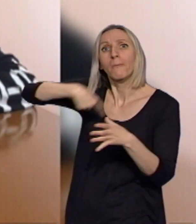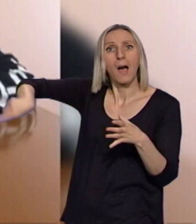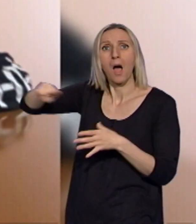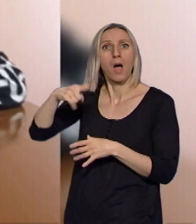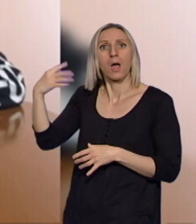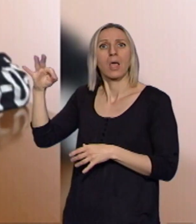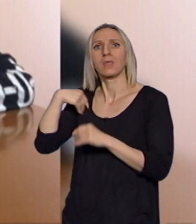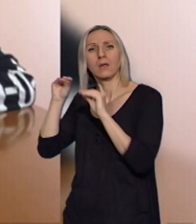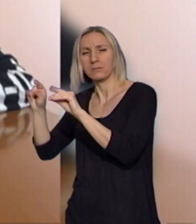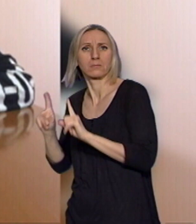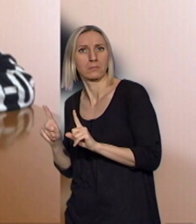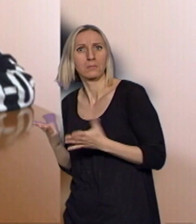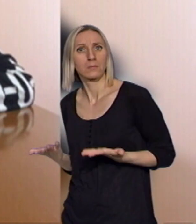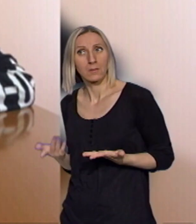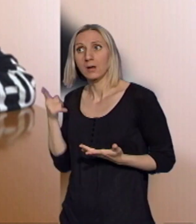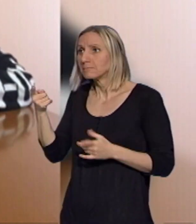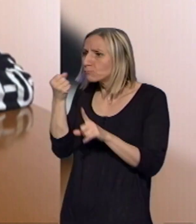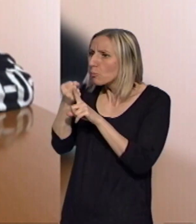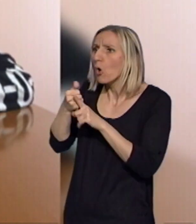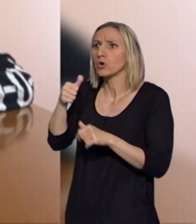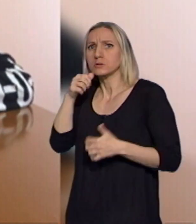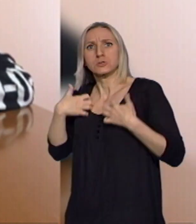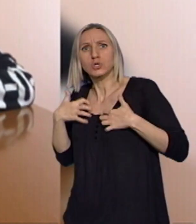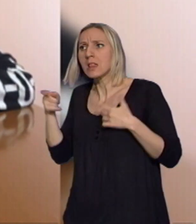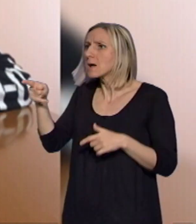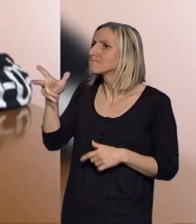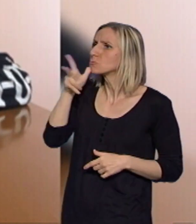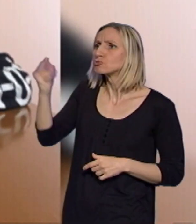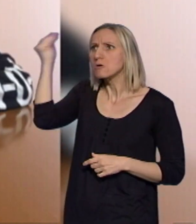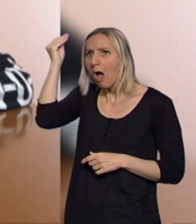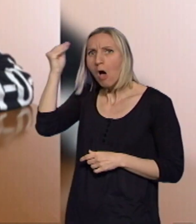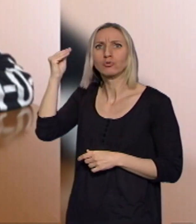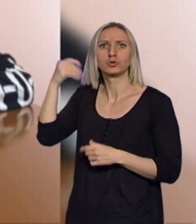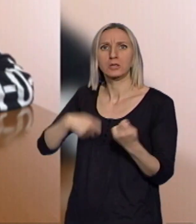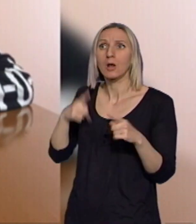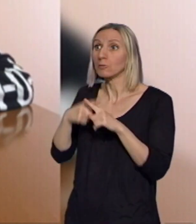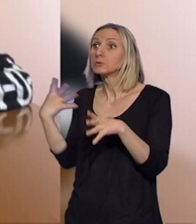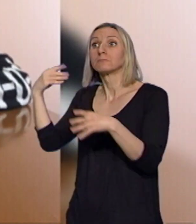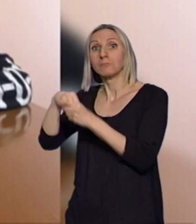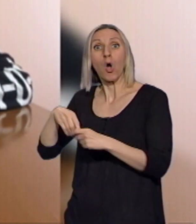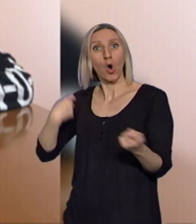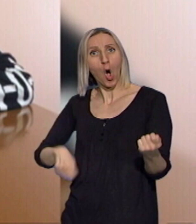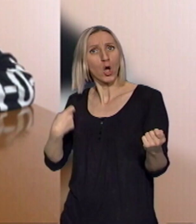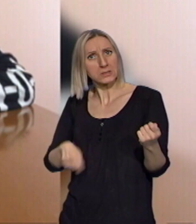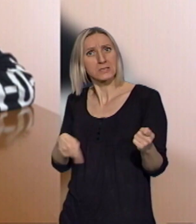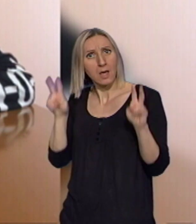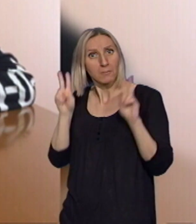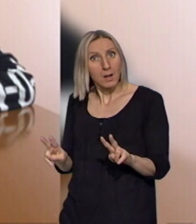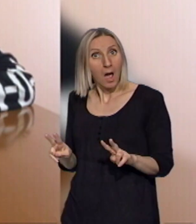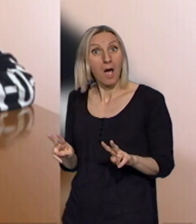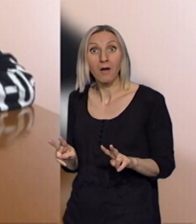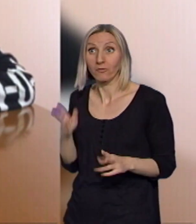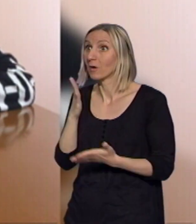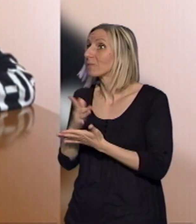započeli. Upornost i želje da nauči da svira gitaru, ali i učešće na koncertima, verujem da je bio jedan od